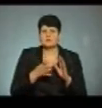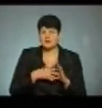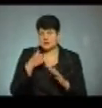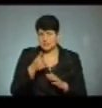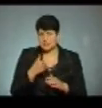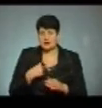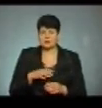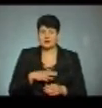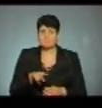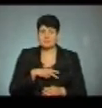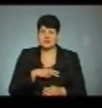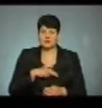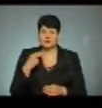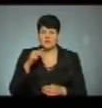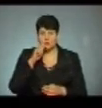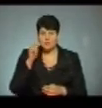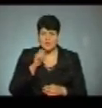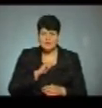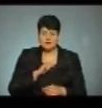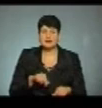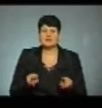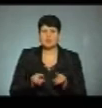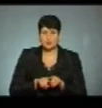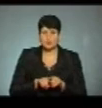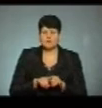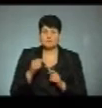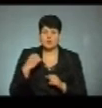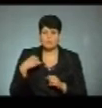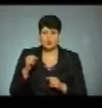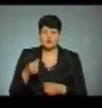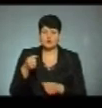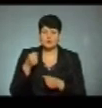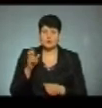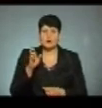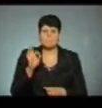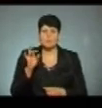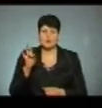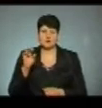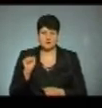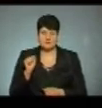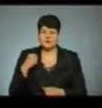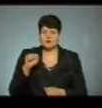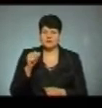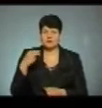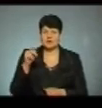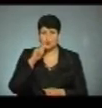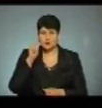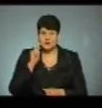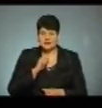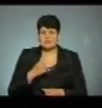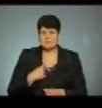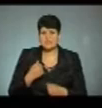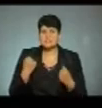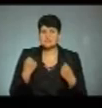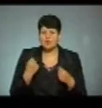була призеркою чемпіонату України, також переможницею Кубка Бони, переможницею чемпіонату України. Для мене